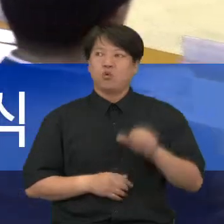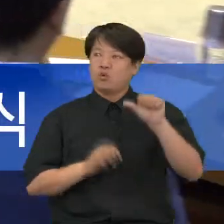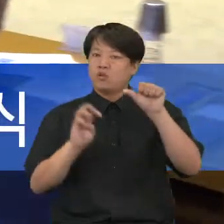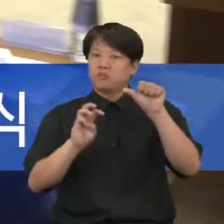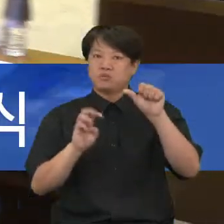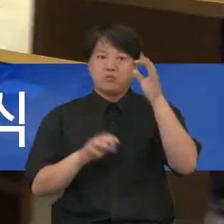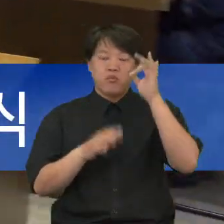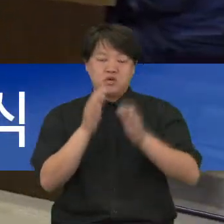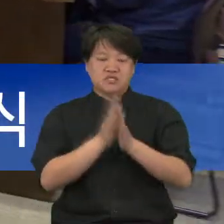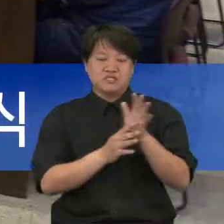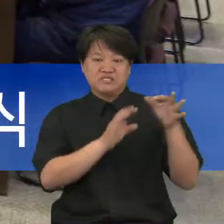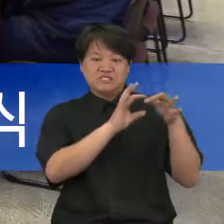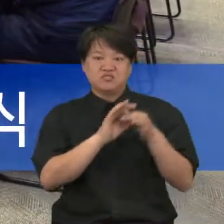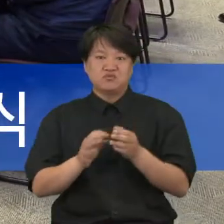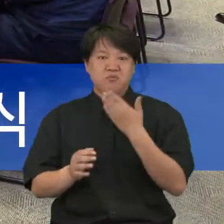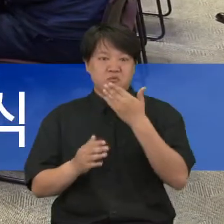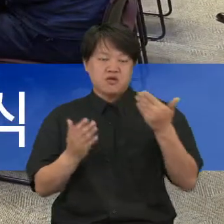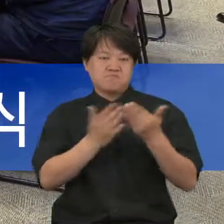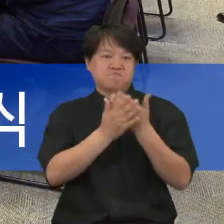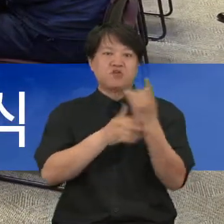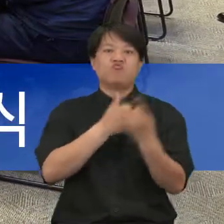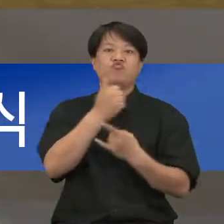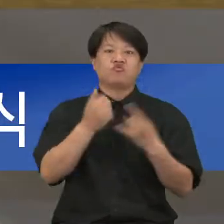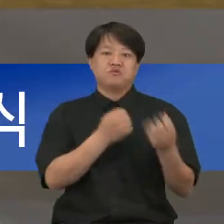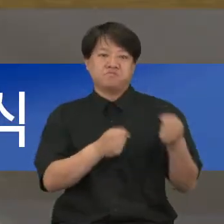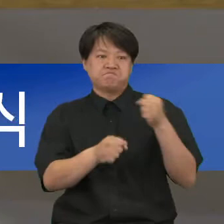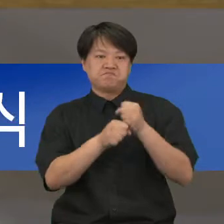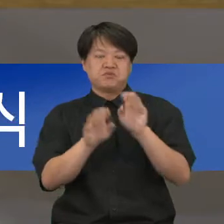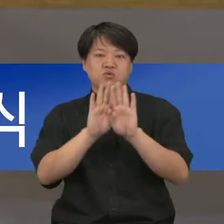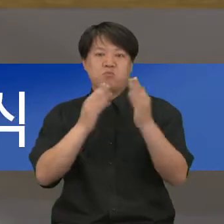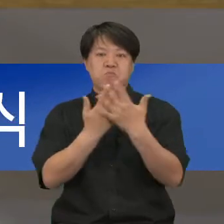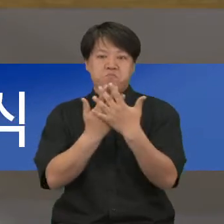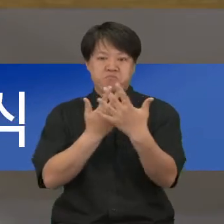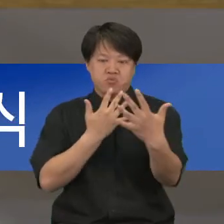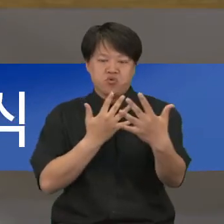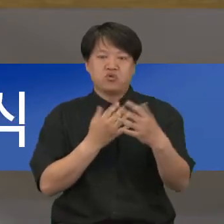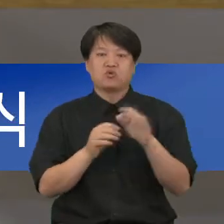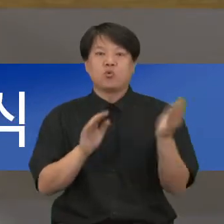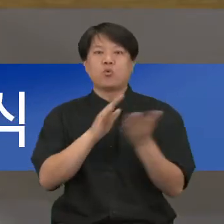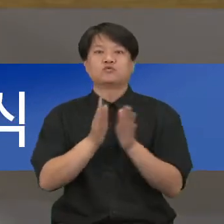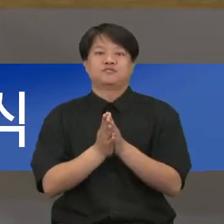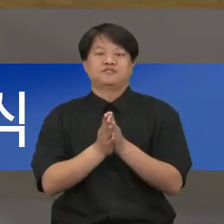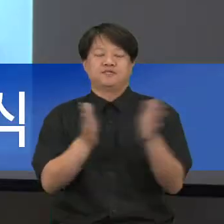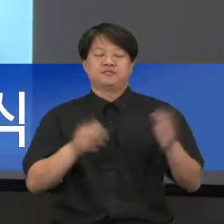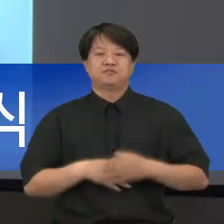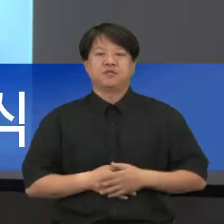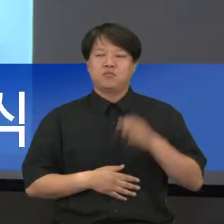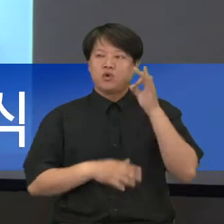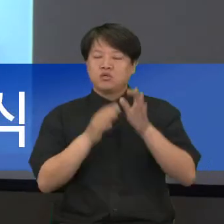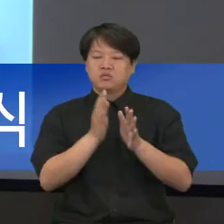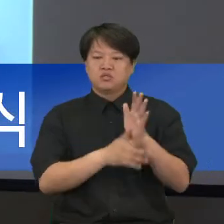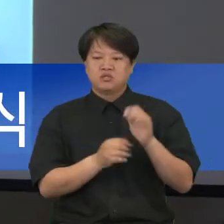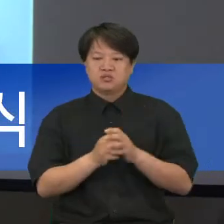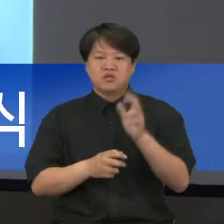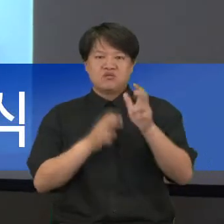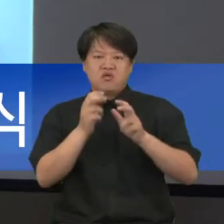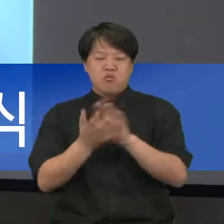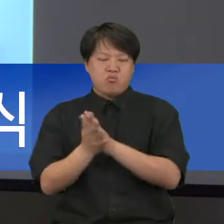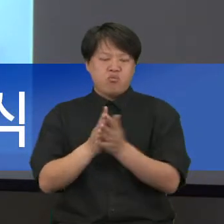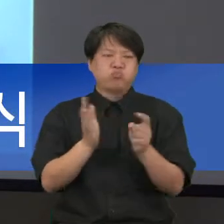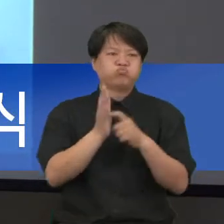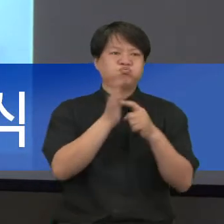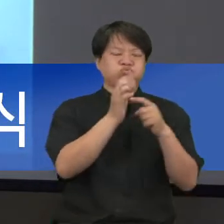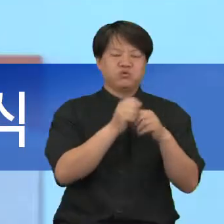지난 5월 30일 포항시 지속가능발전위원회가 창립총회를 열고 공식 출범했습니다. 포항시는 급격한